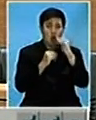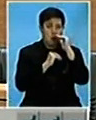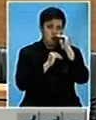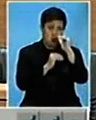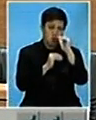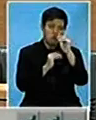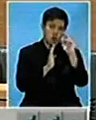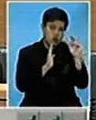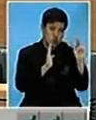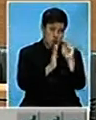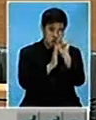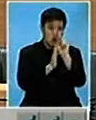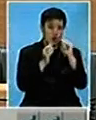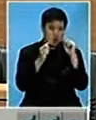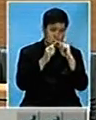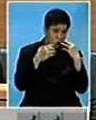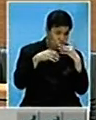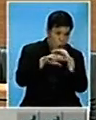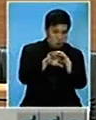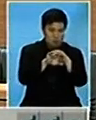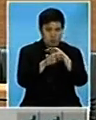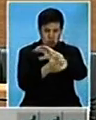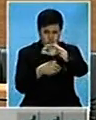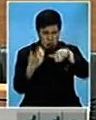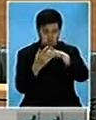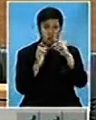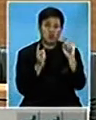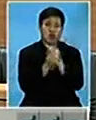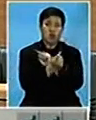าของการอยู่ร่วมกันในสังคม